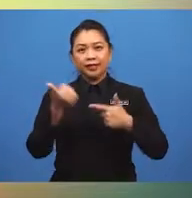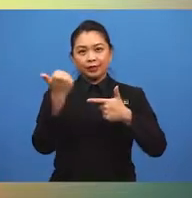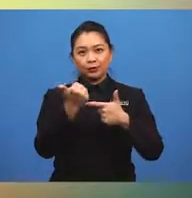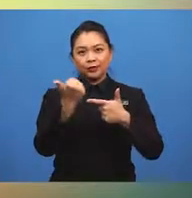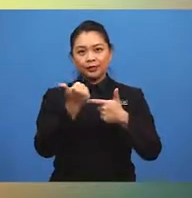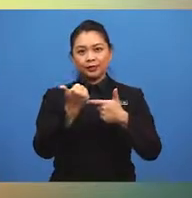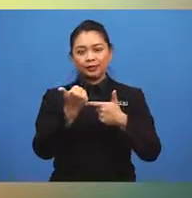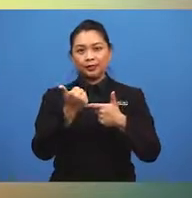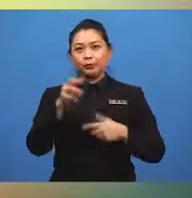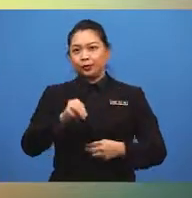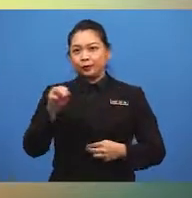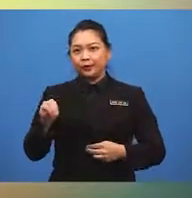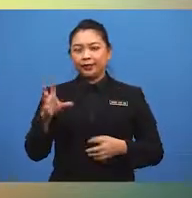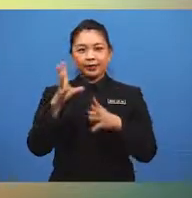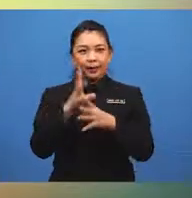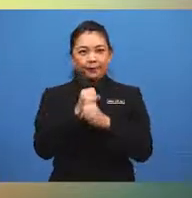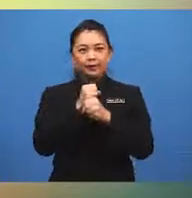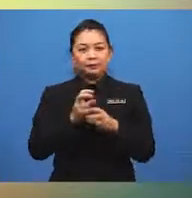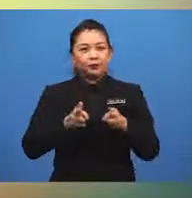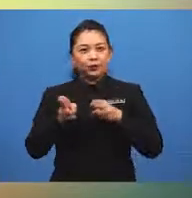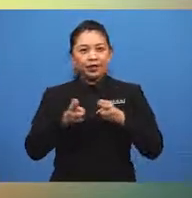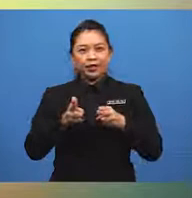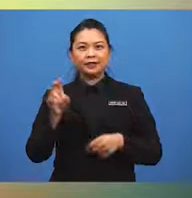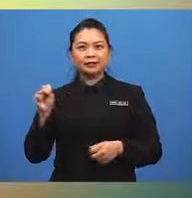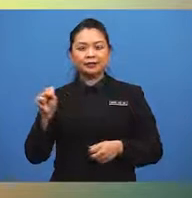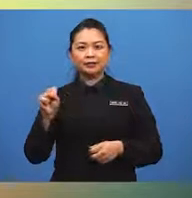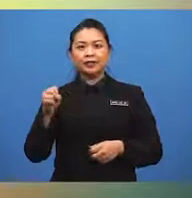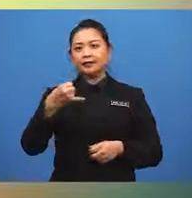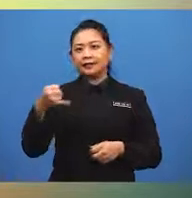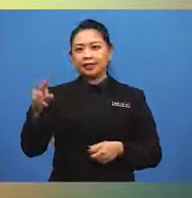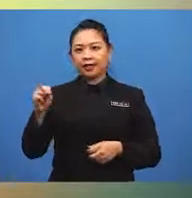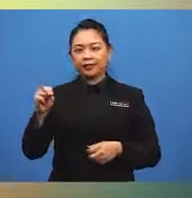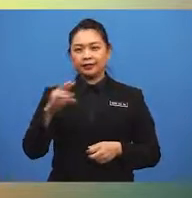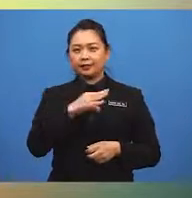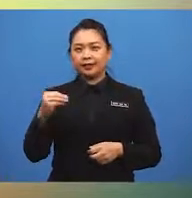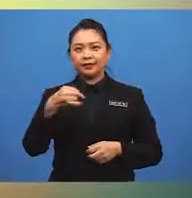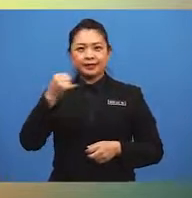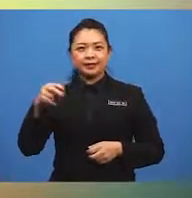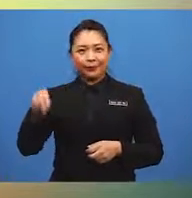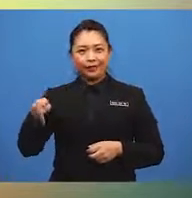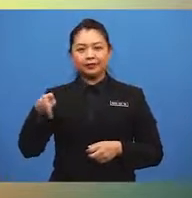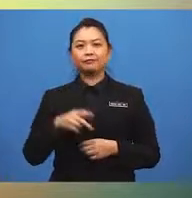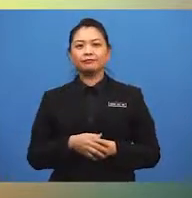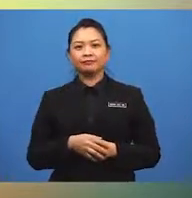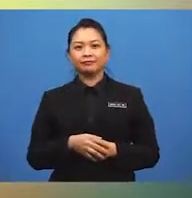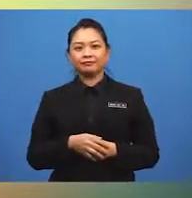Kedua, murid-murid dapat menghuraikan semiconductor jenis N dan jenis